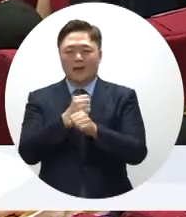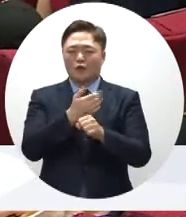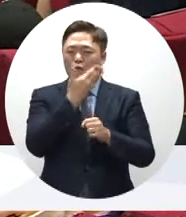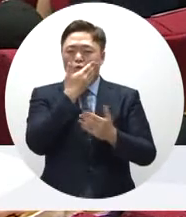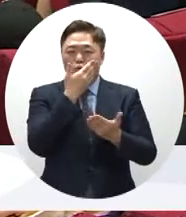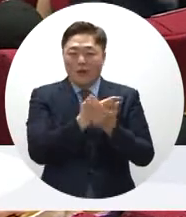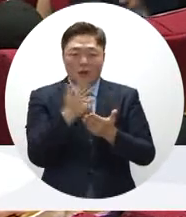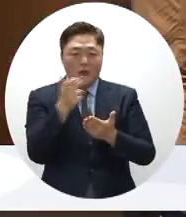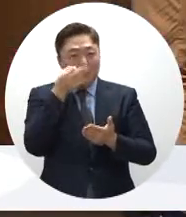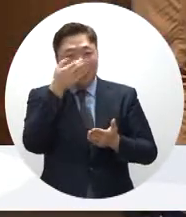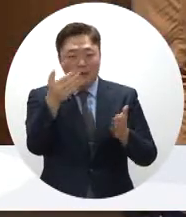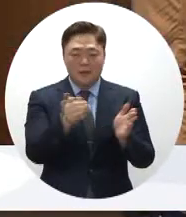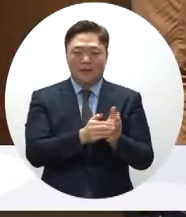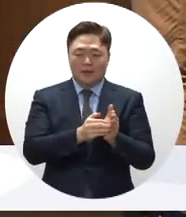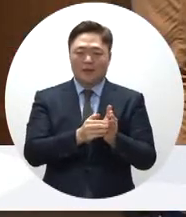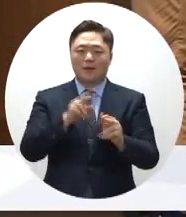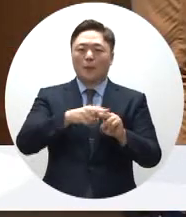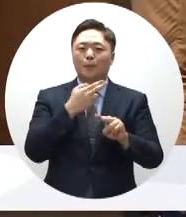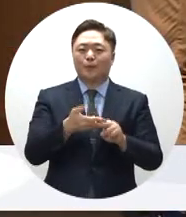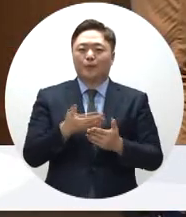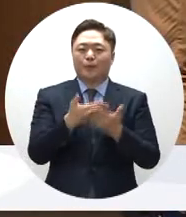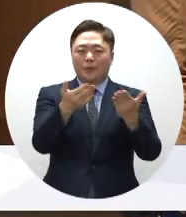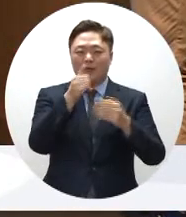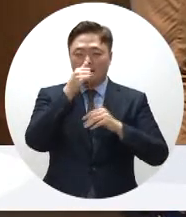하이라이트 영상과 주요 수상작에 대한 시상이